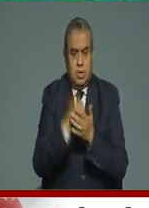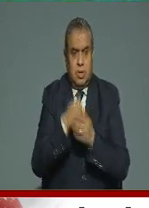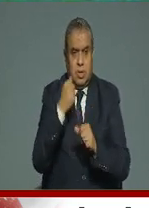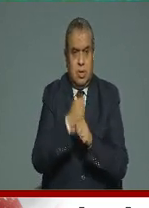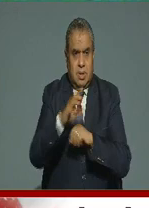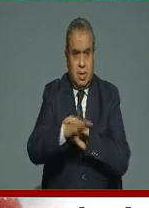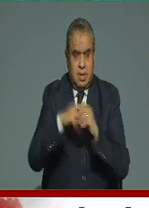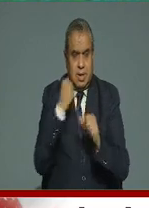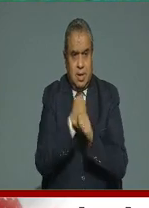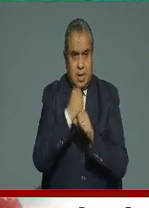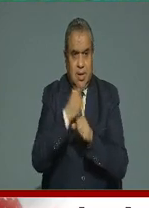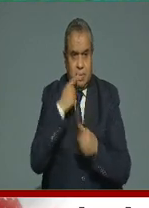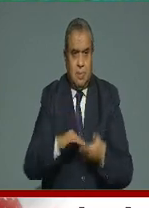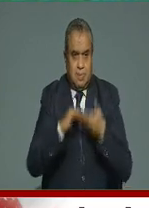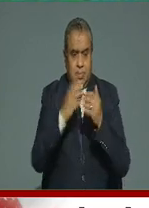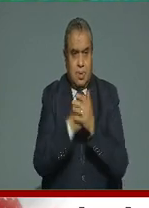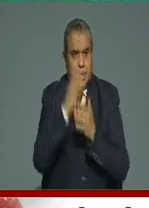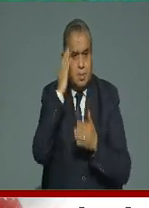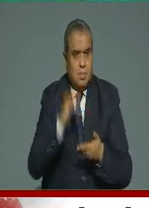بس انا ساعر فنان كوميدي.